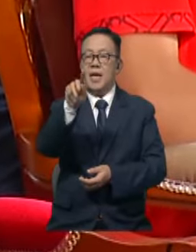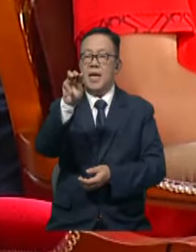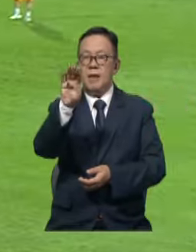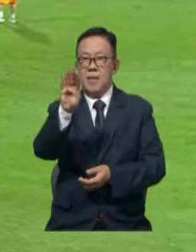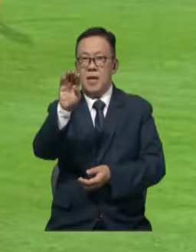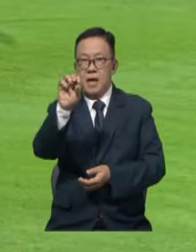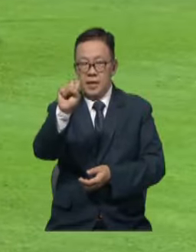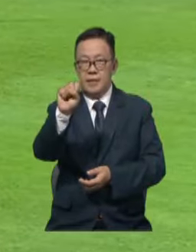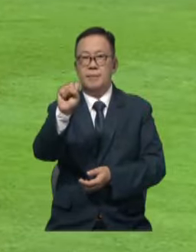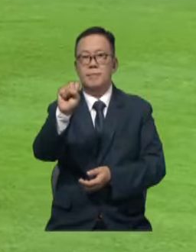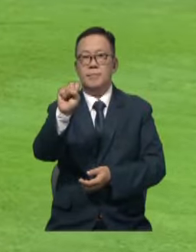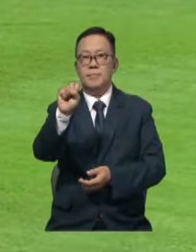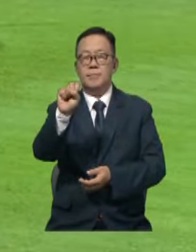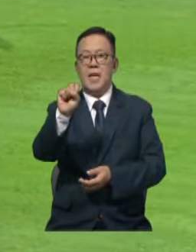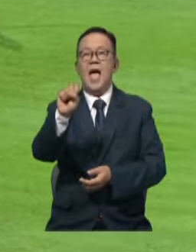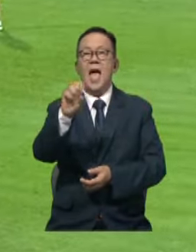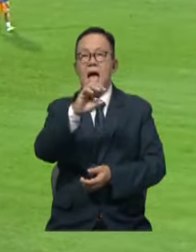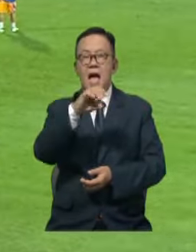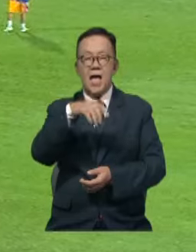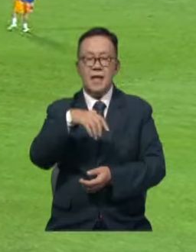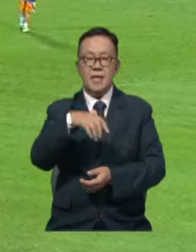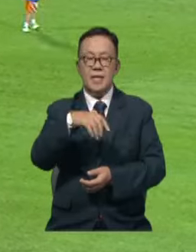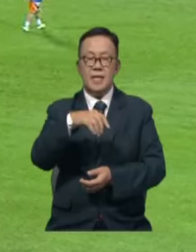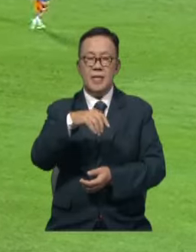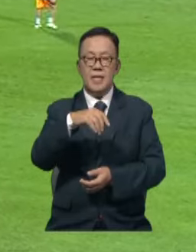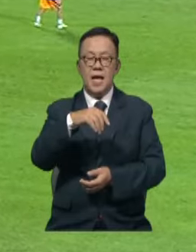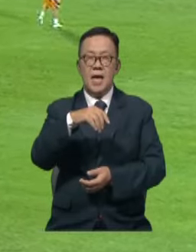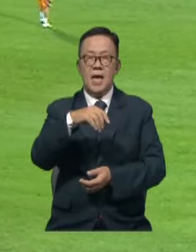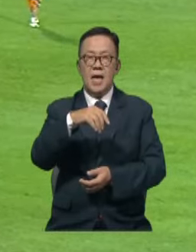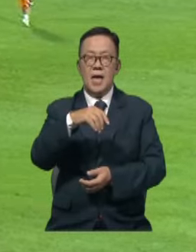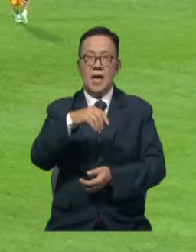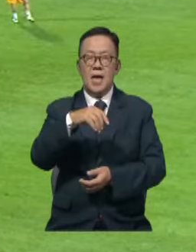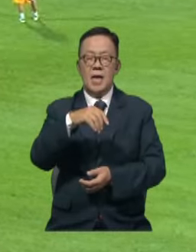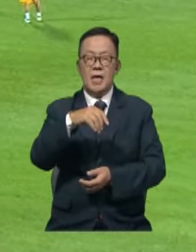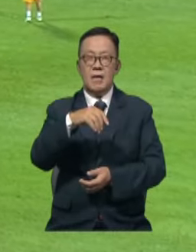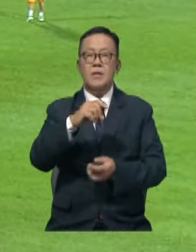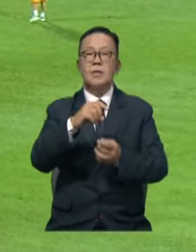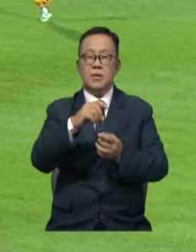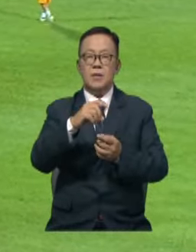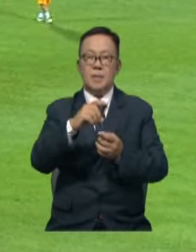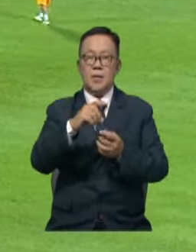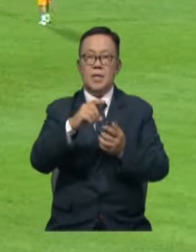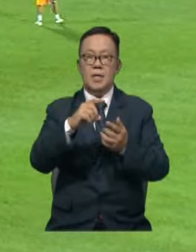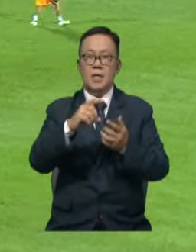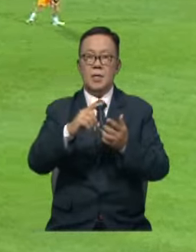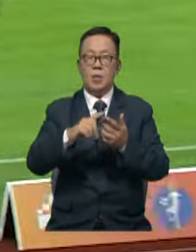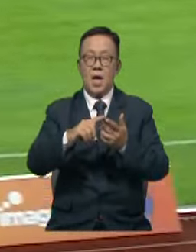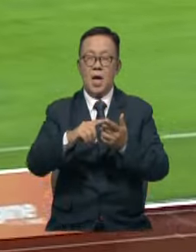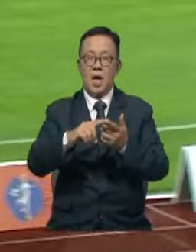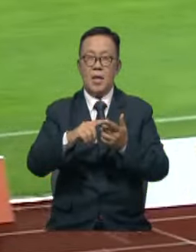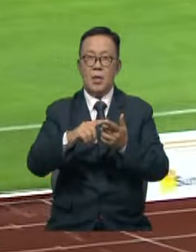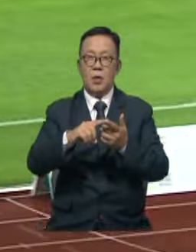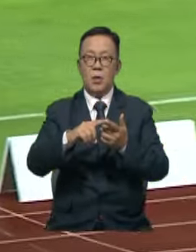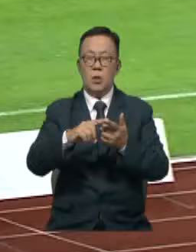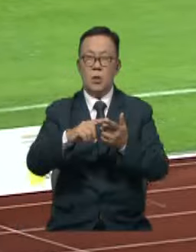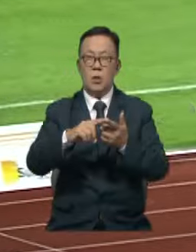Belia dan Sukan, Datuk Seri Paduka Haji Khairuddin bin Haji Abdul Hamid, Timbalan Menteri Kewangan dan Ekonomi, selaku Ketua